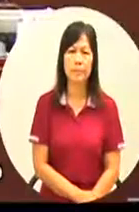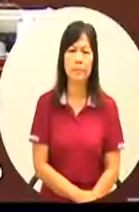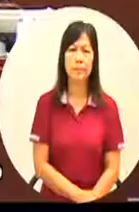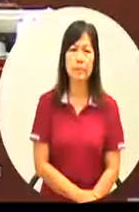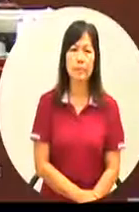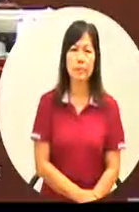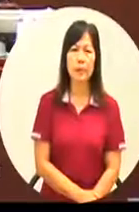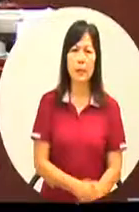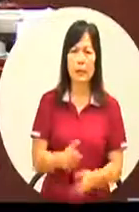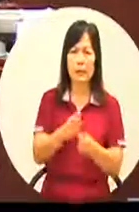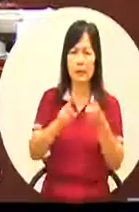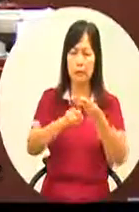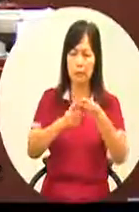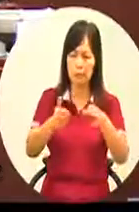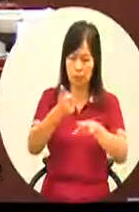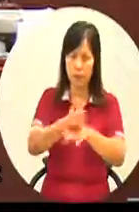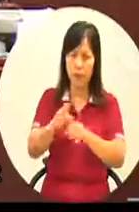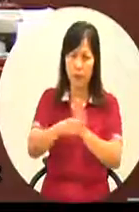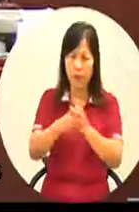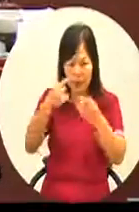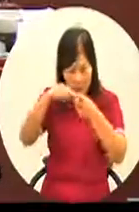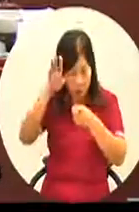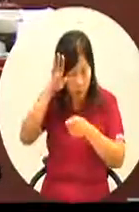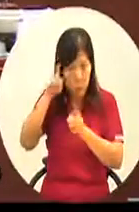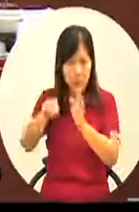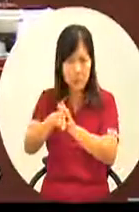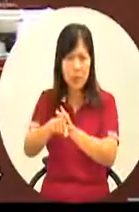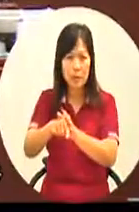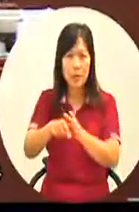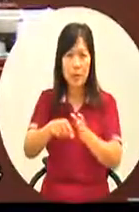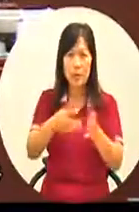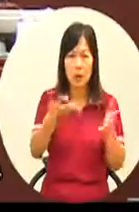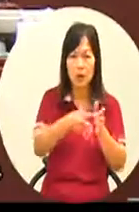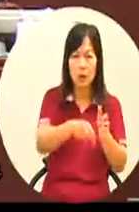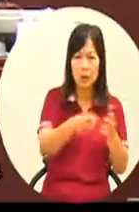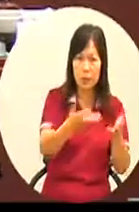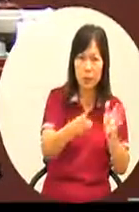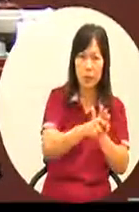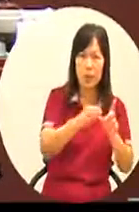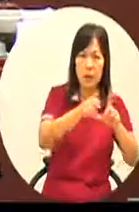我多谢主席吼，歹势吼，议员吼，即通仙巷的代志吼，区